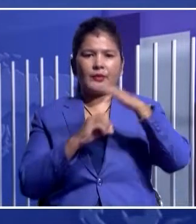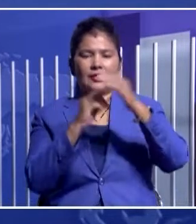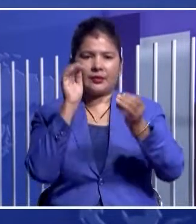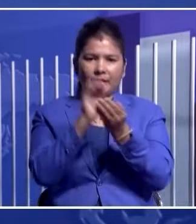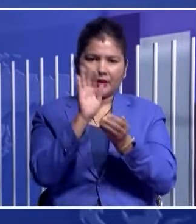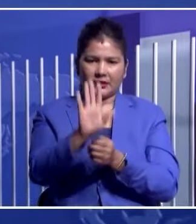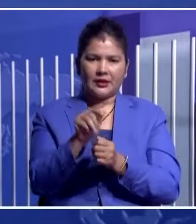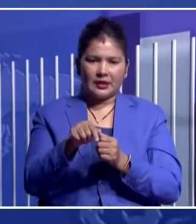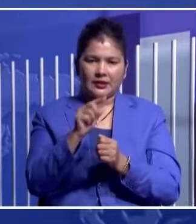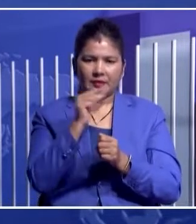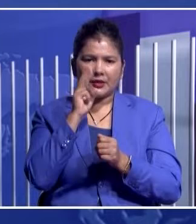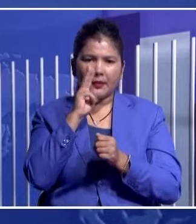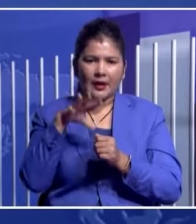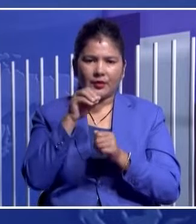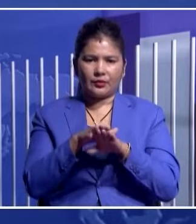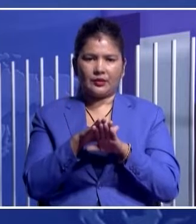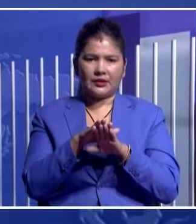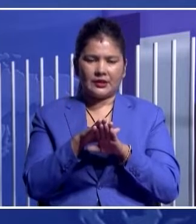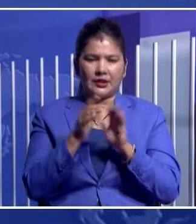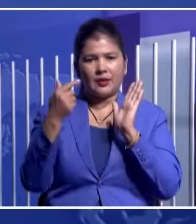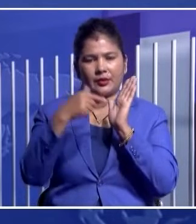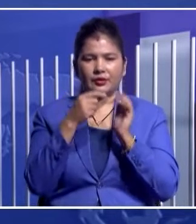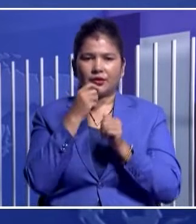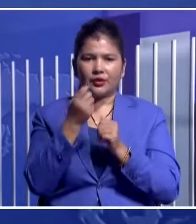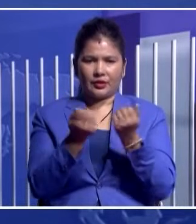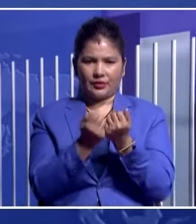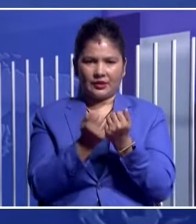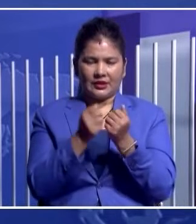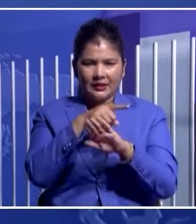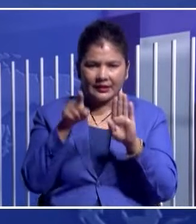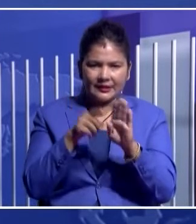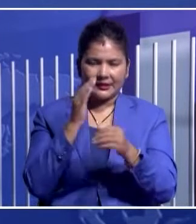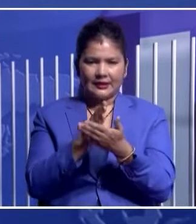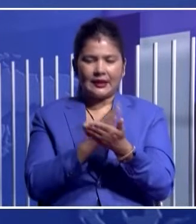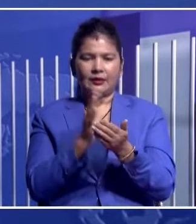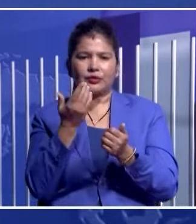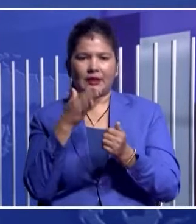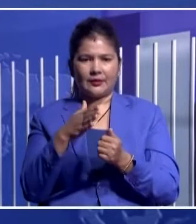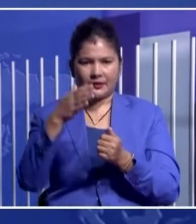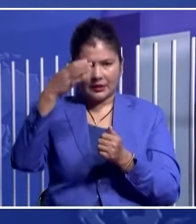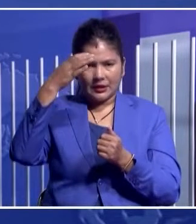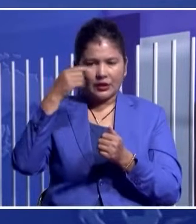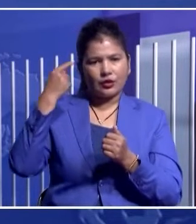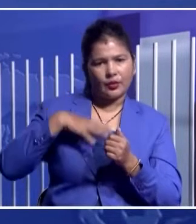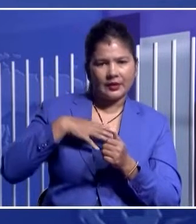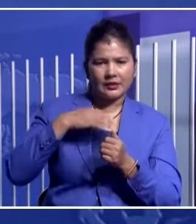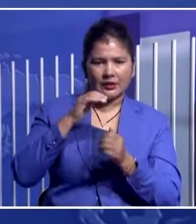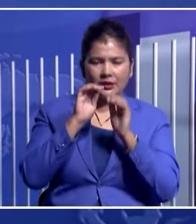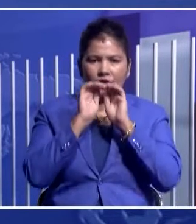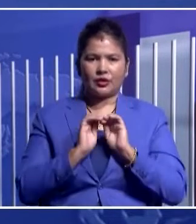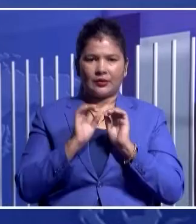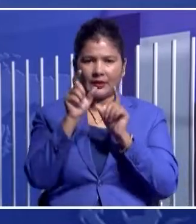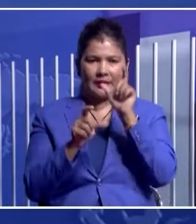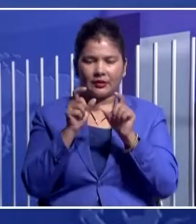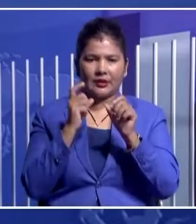परेका छन्। यसै सन्दर्भमा आज हामीले प्रस्तुत गरिएको नीति तथा कार्यक्रम कस्तो लाग्यो भनेर पश्चिम नवलपरासीका केही सरकारवाला व्यक्तिहरूलाई